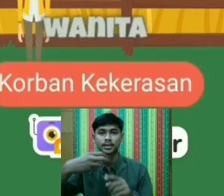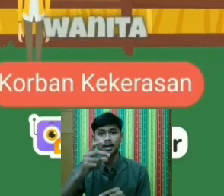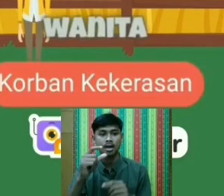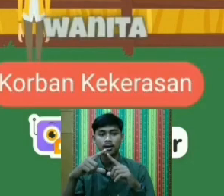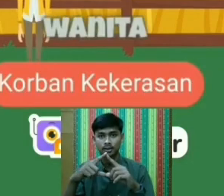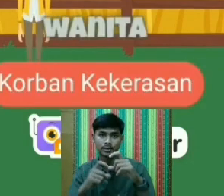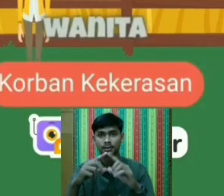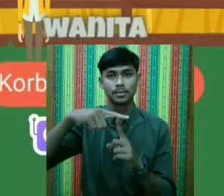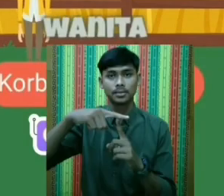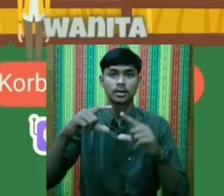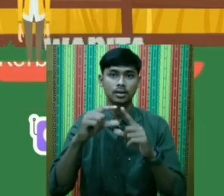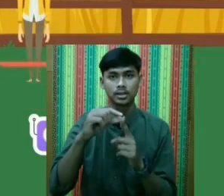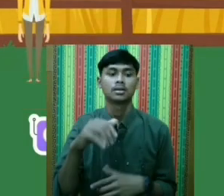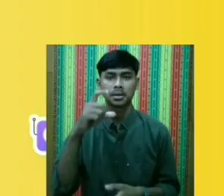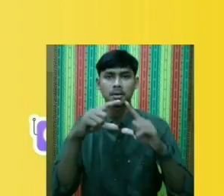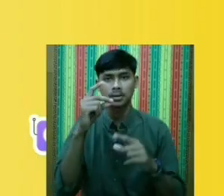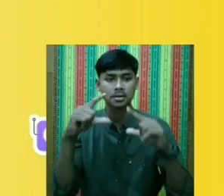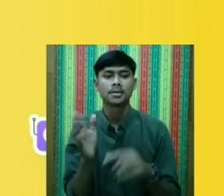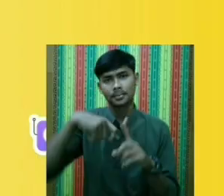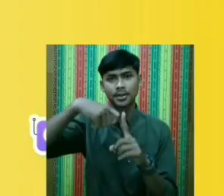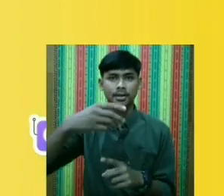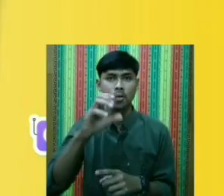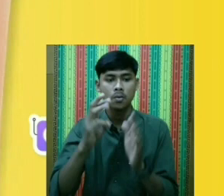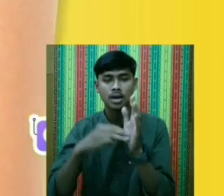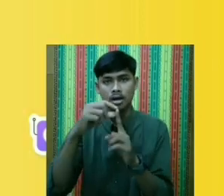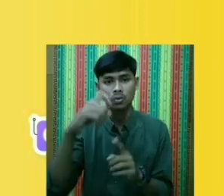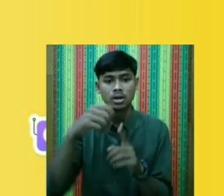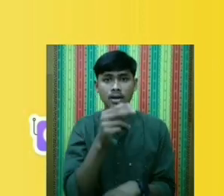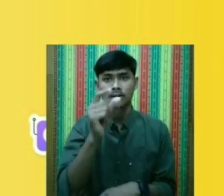fisik badan macam